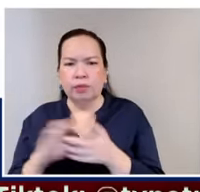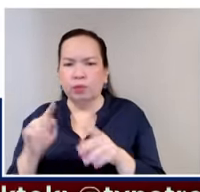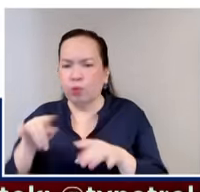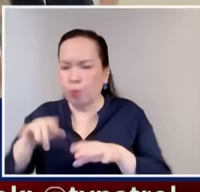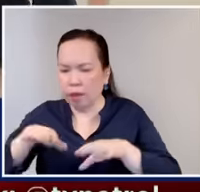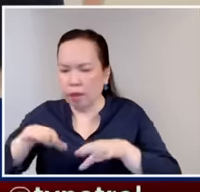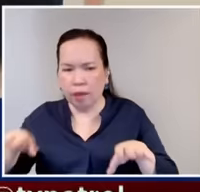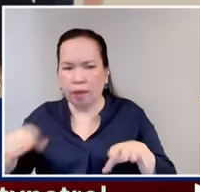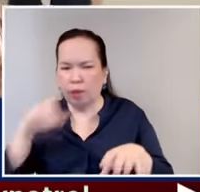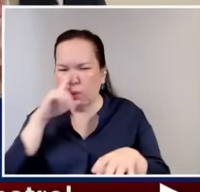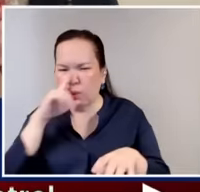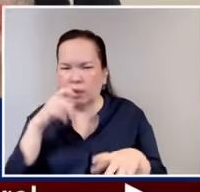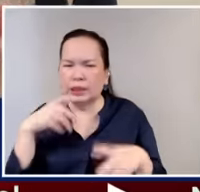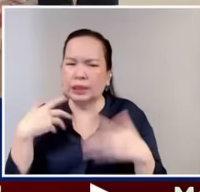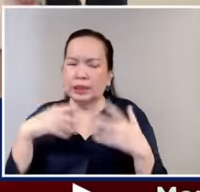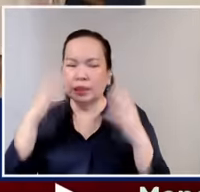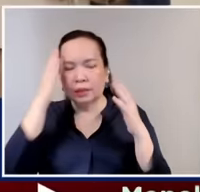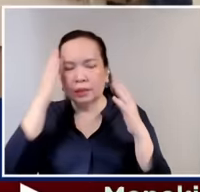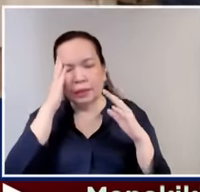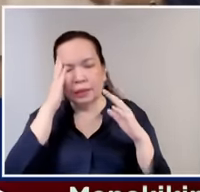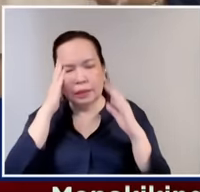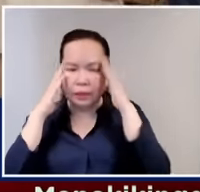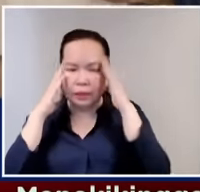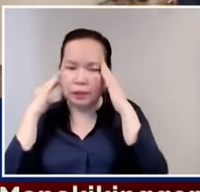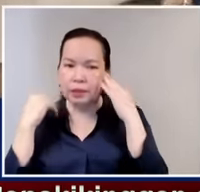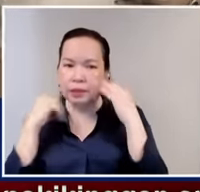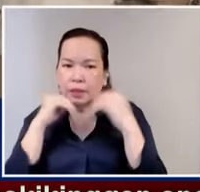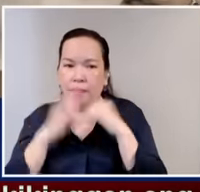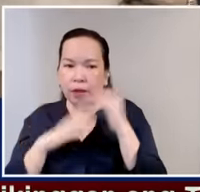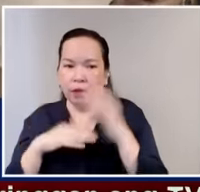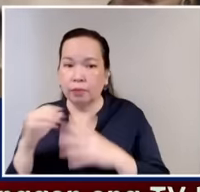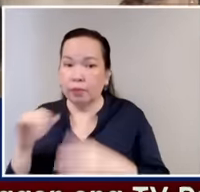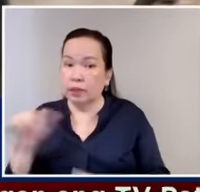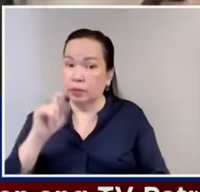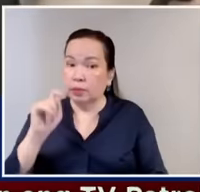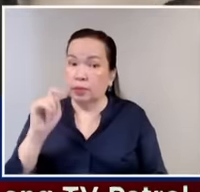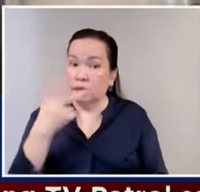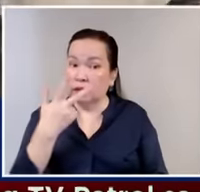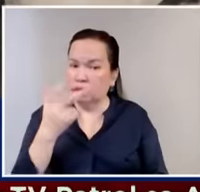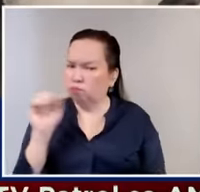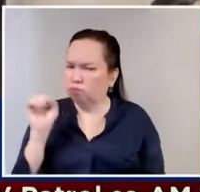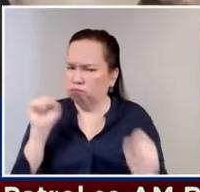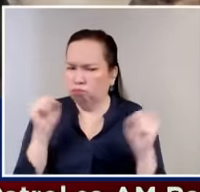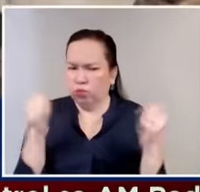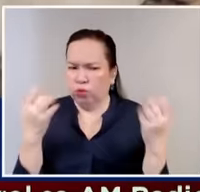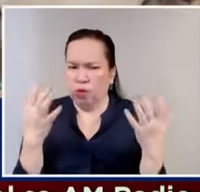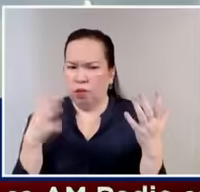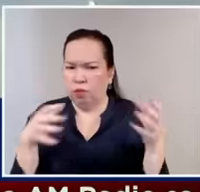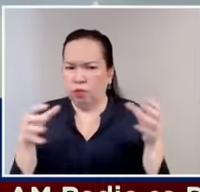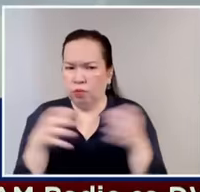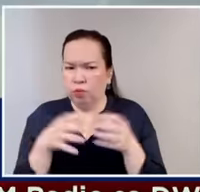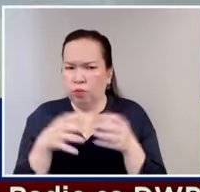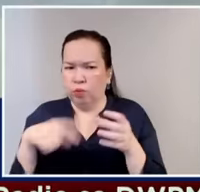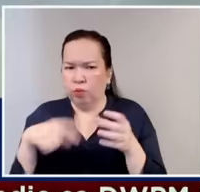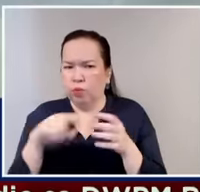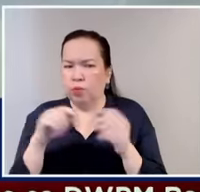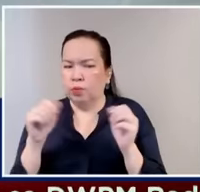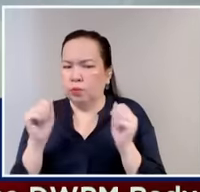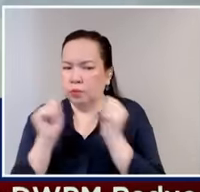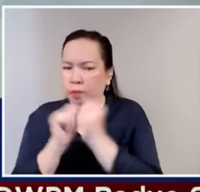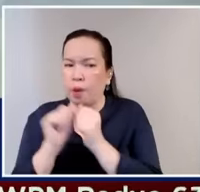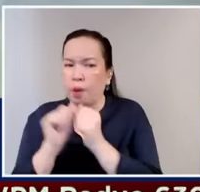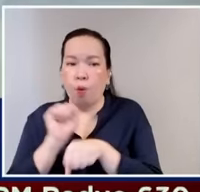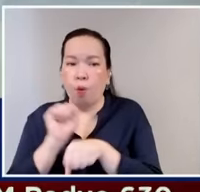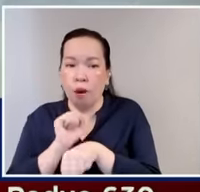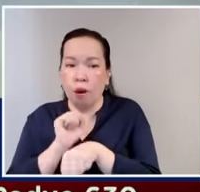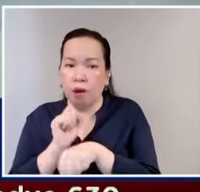matatanda. Sa Terminal 3 naman, hindi rin ramdam ang lamig para sa grupo ng magkaka-opisina na nag-leave na sa